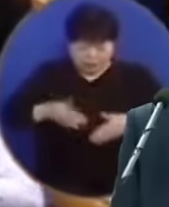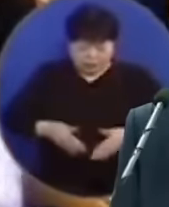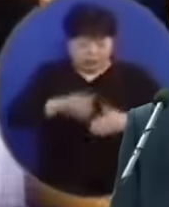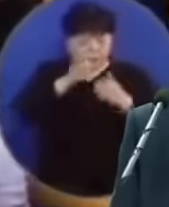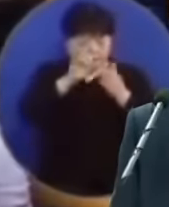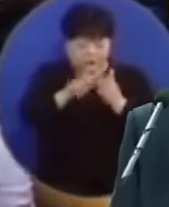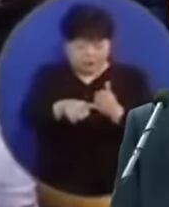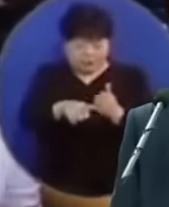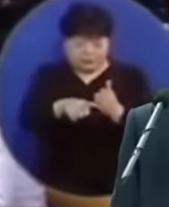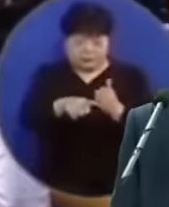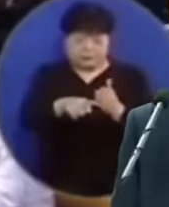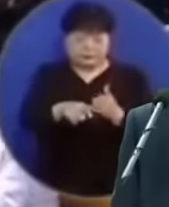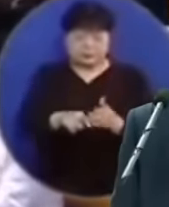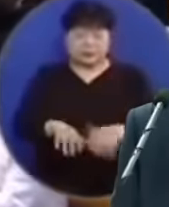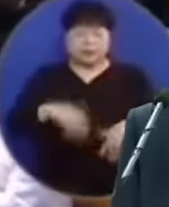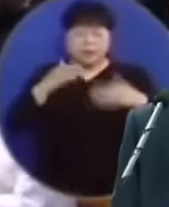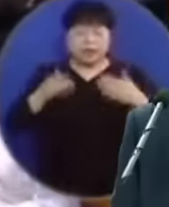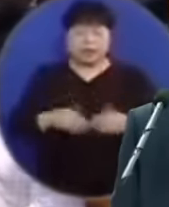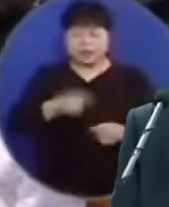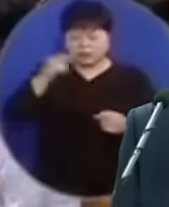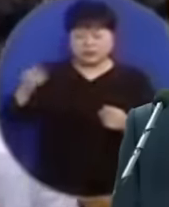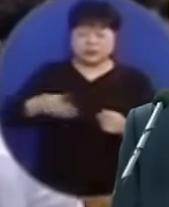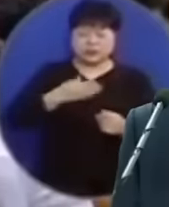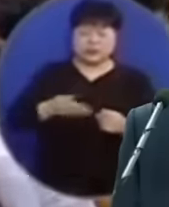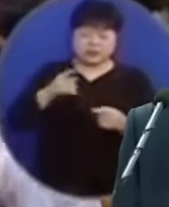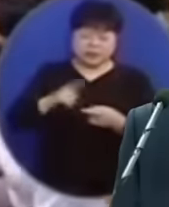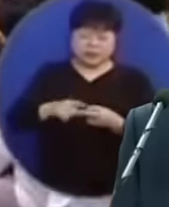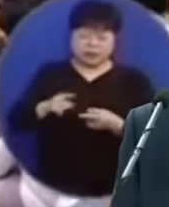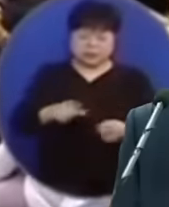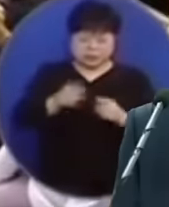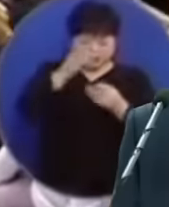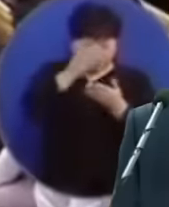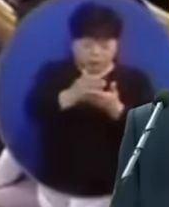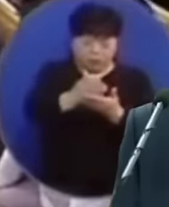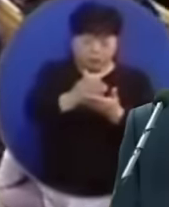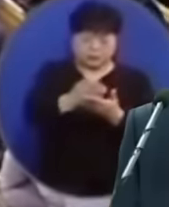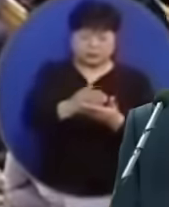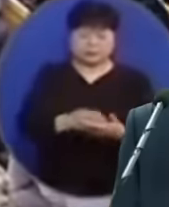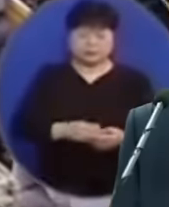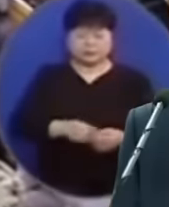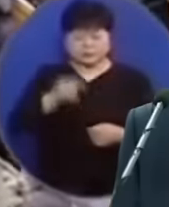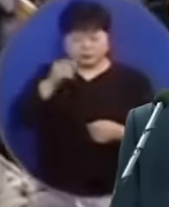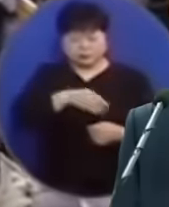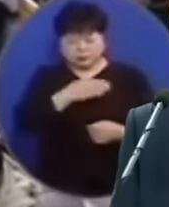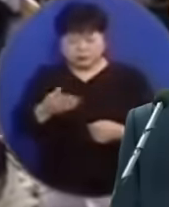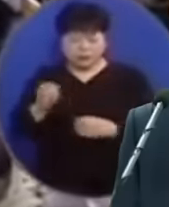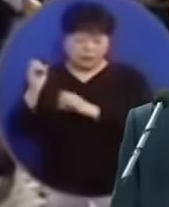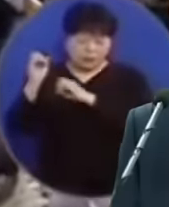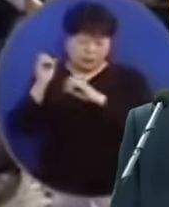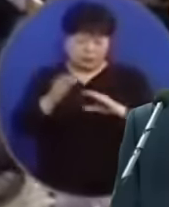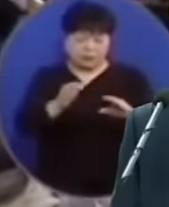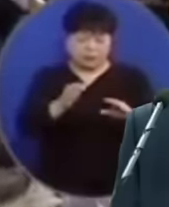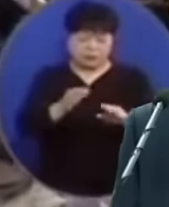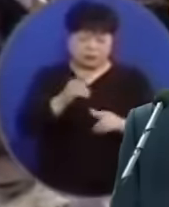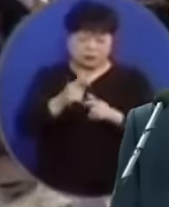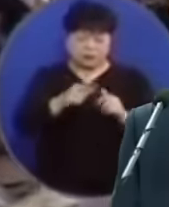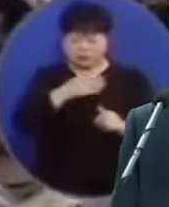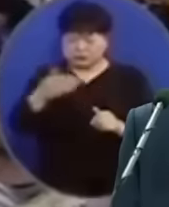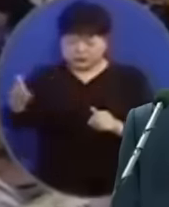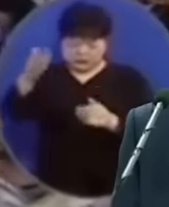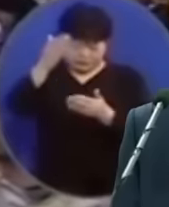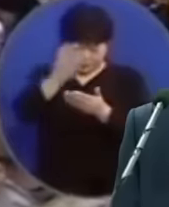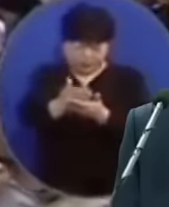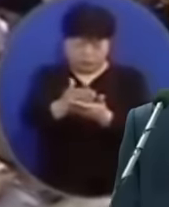태어나서 바람 부는 대로 물결 치는 대로 살지 말고 흐르는 냇물에 던져놓은 나무통뱅이 같이 떠내려가지